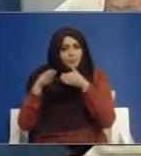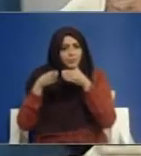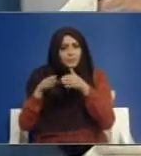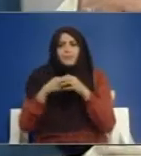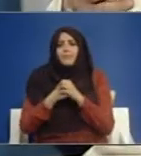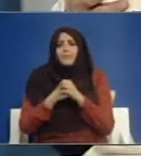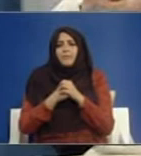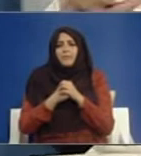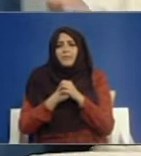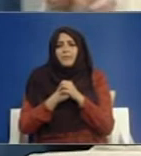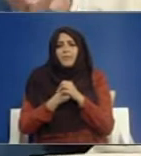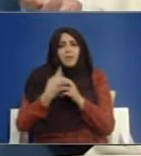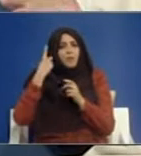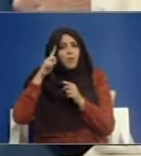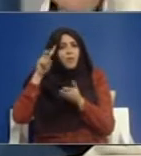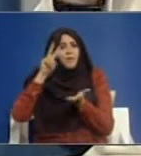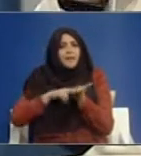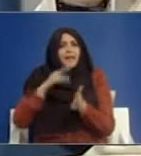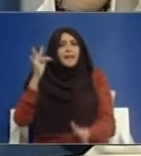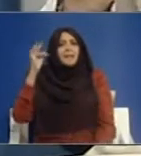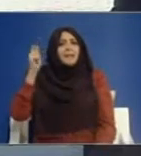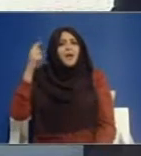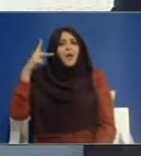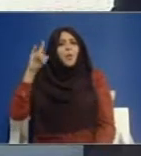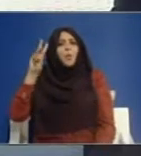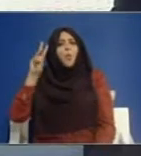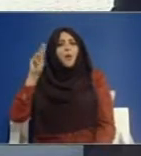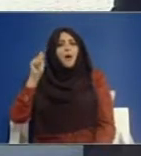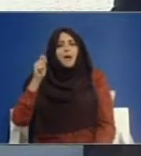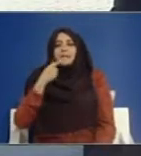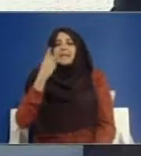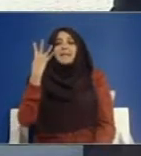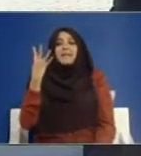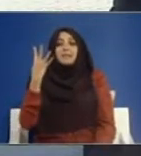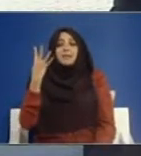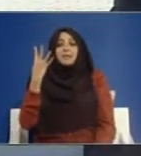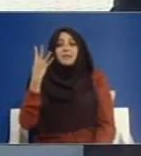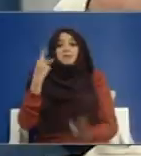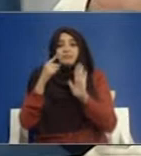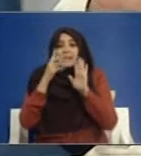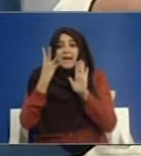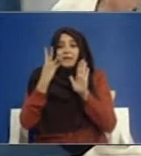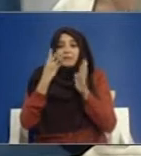عن بيان حقيقة التقوى، قال التقوى أربعة: